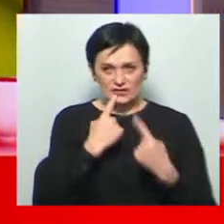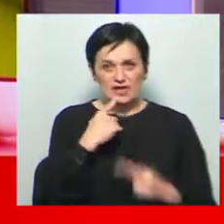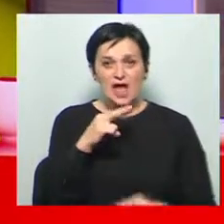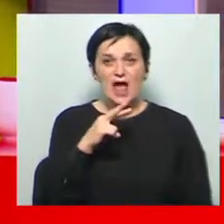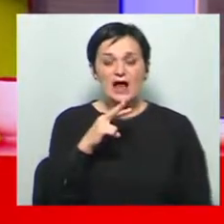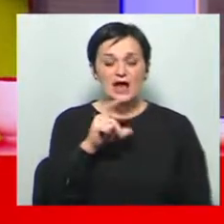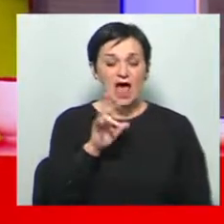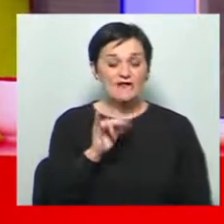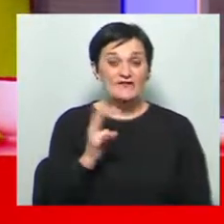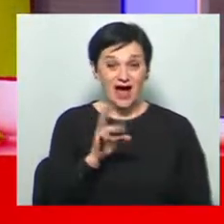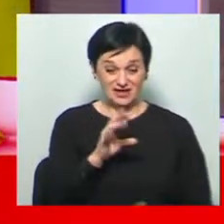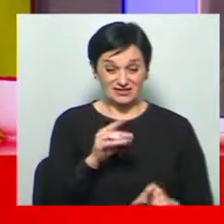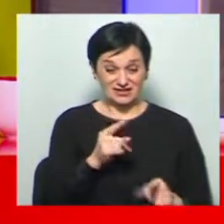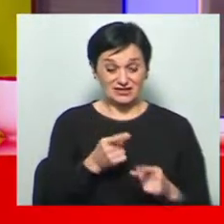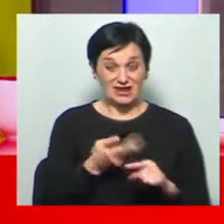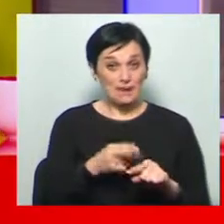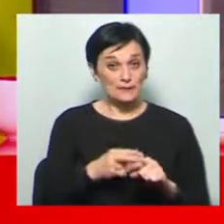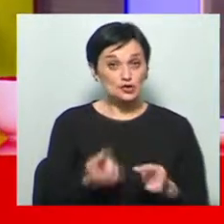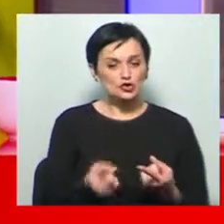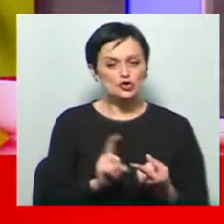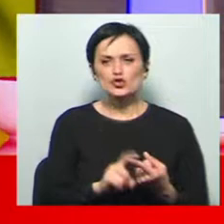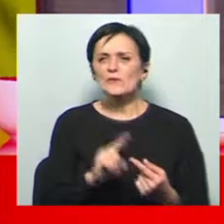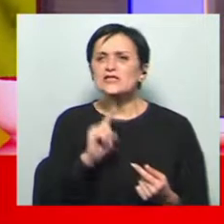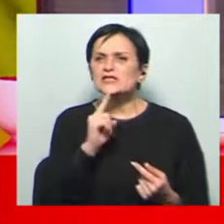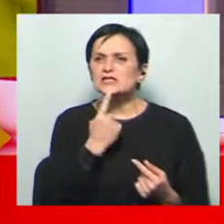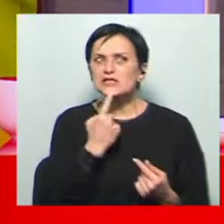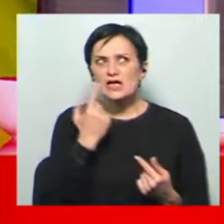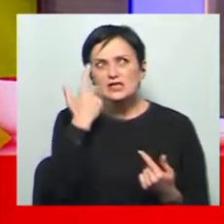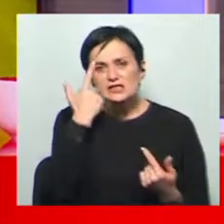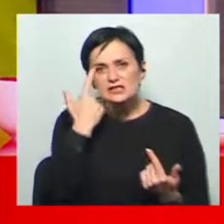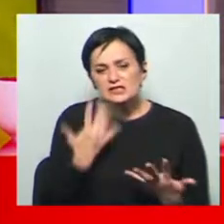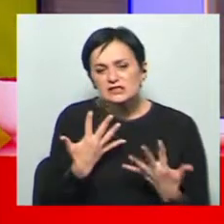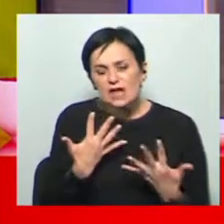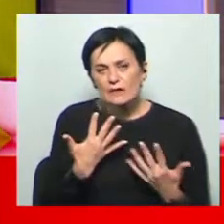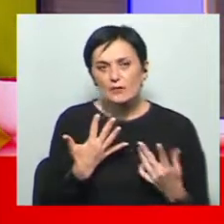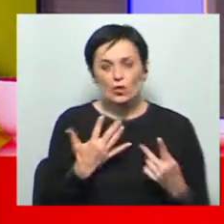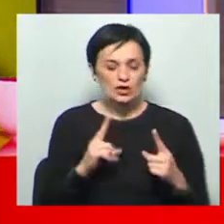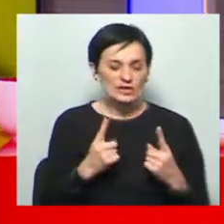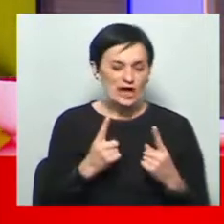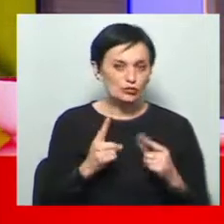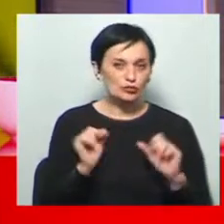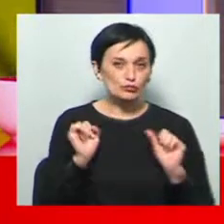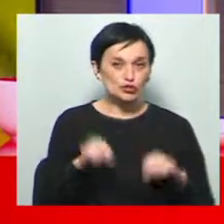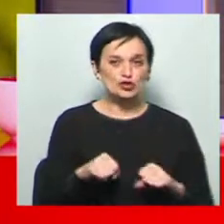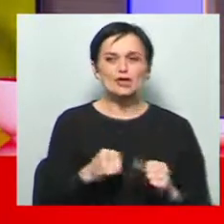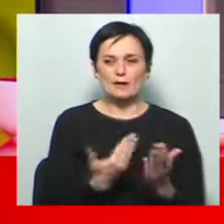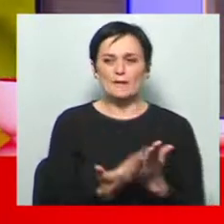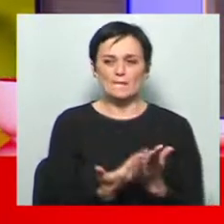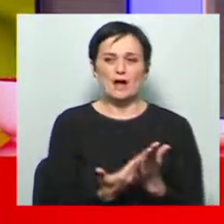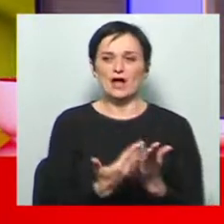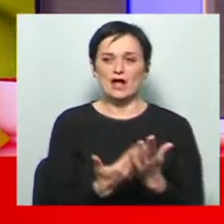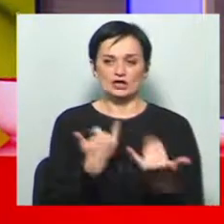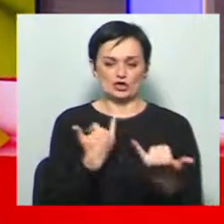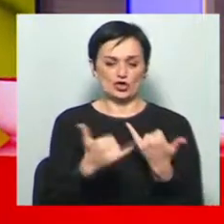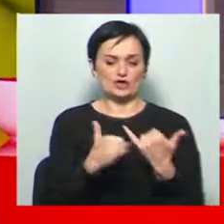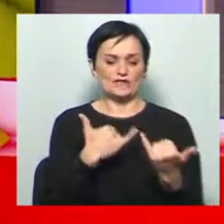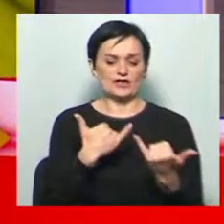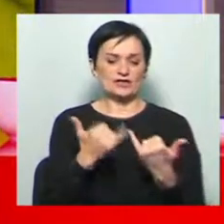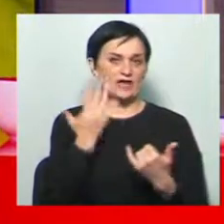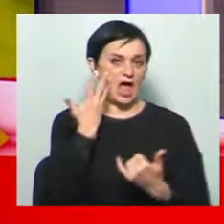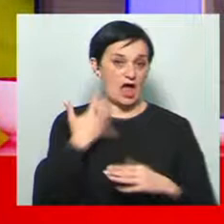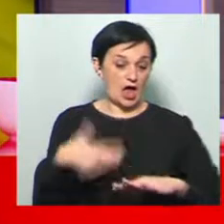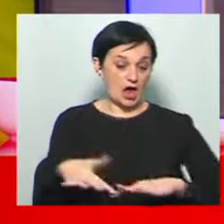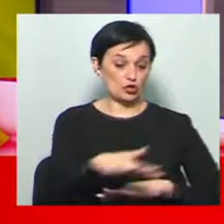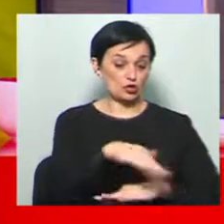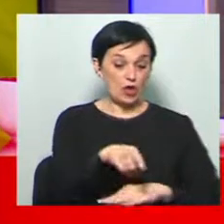შესახებ, მაგრამ ძალიან ძნელა წარმოსადგენია, რატომ შეიძლება მაგალითად ყვითელ ზონაში არსებული